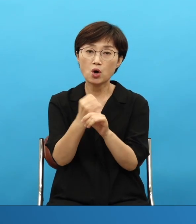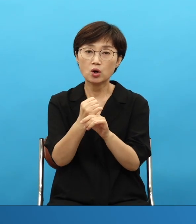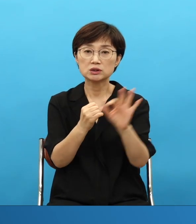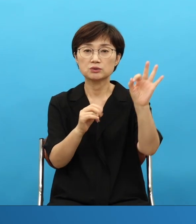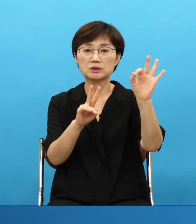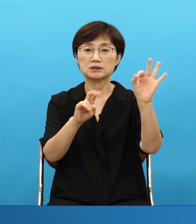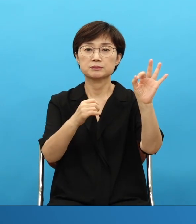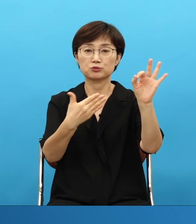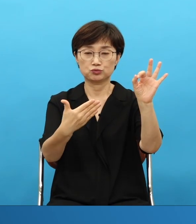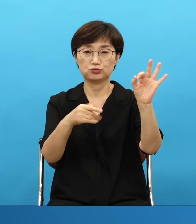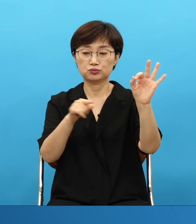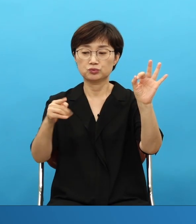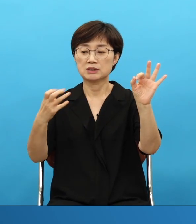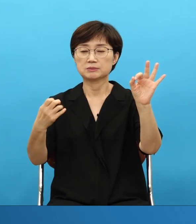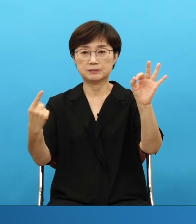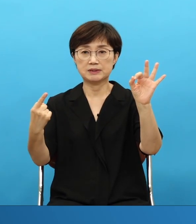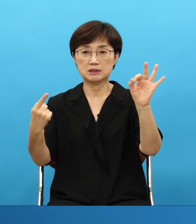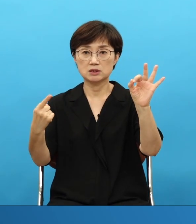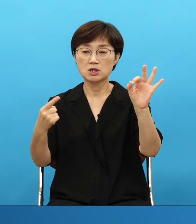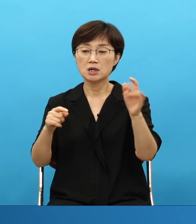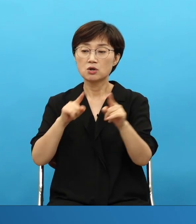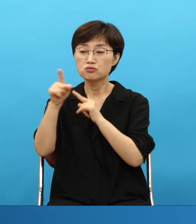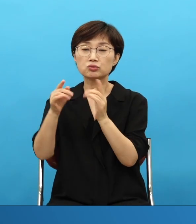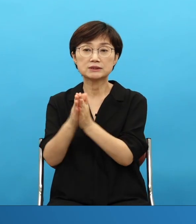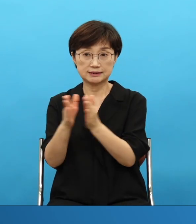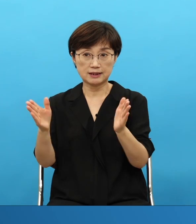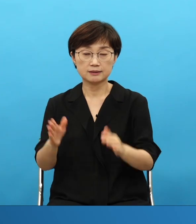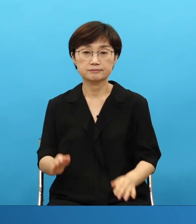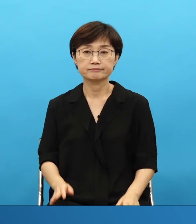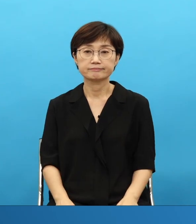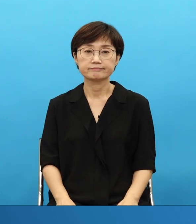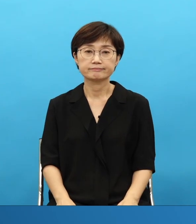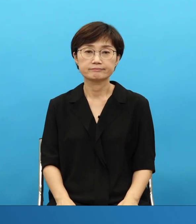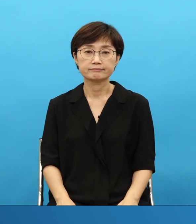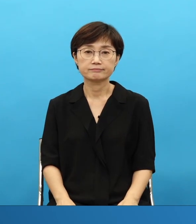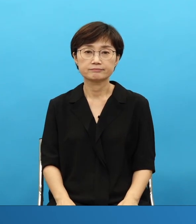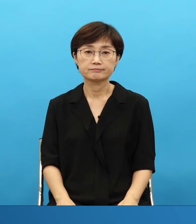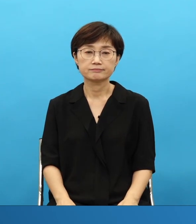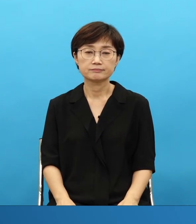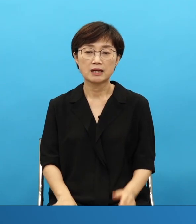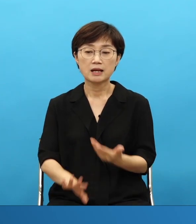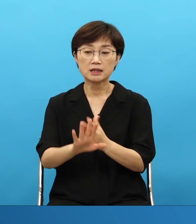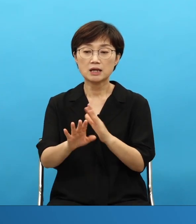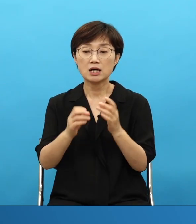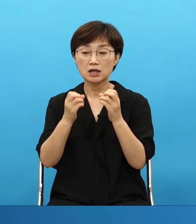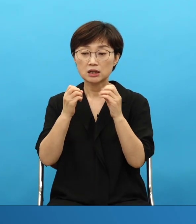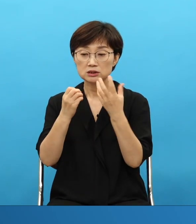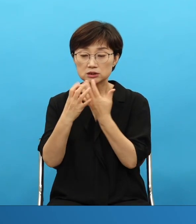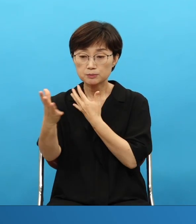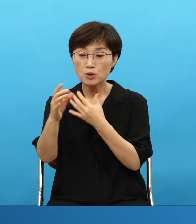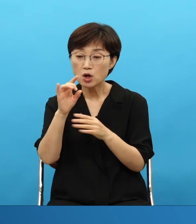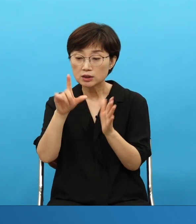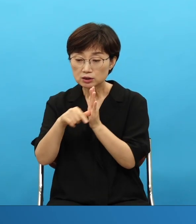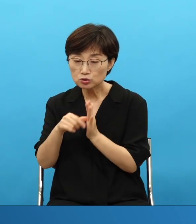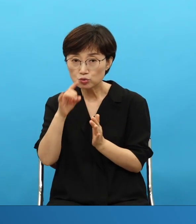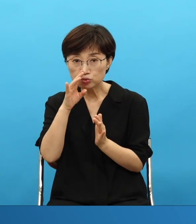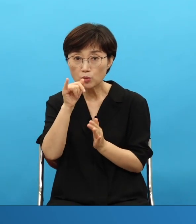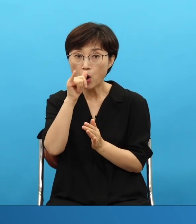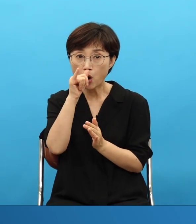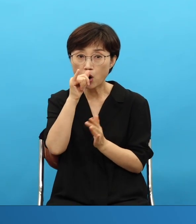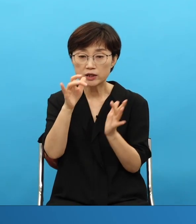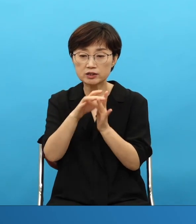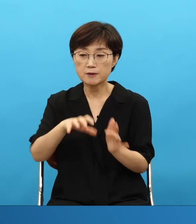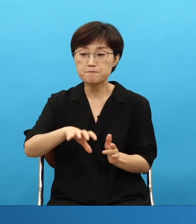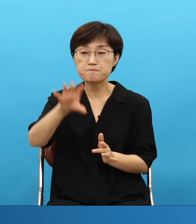등록이 시작되었고 메시지 시간이 확정됐습니다. 해외 집회 관련 세부 안내는 위아 해외 집회 일정